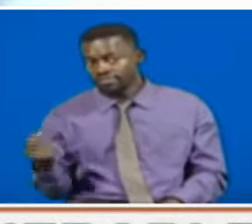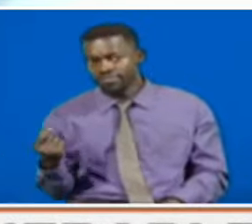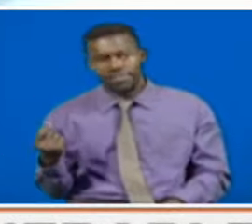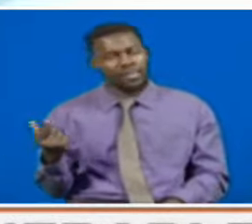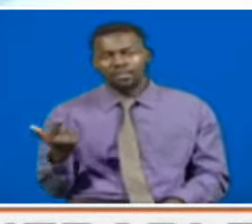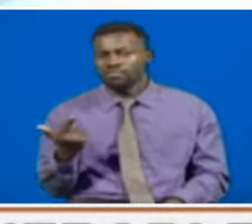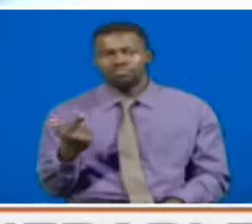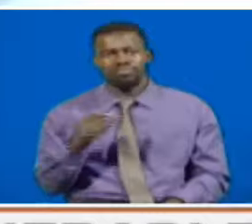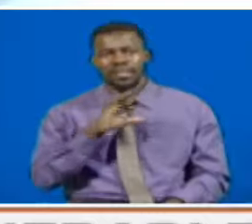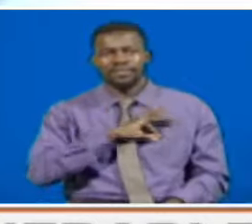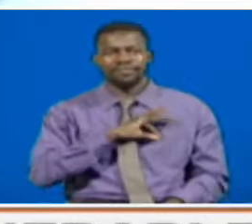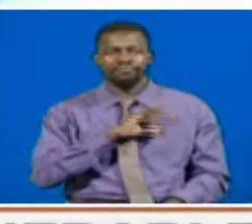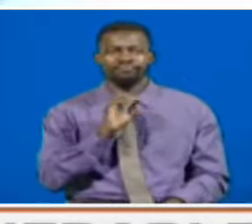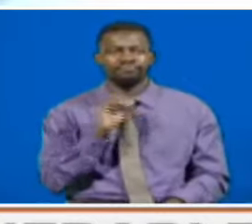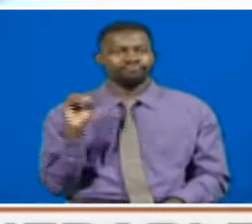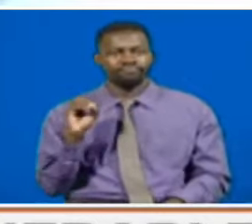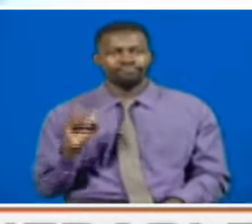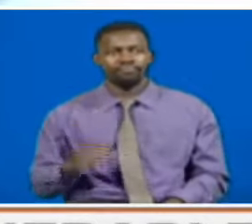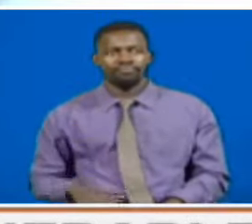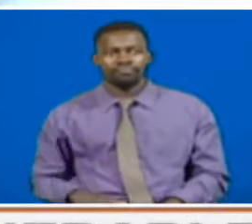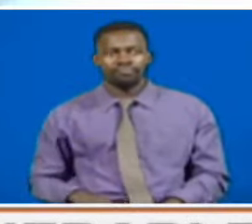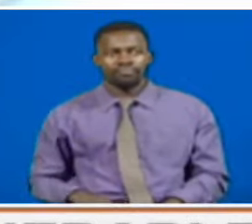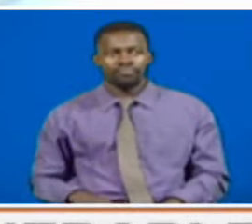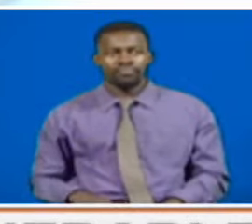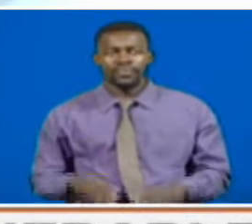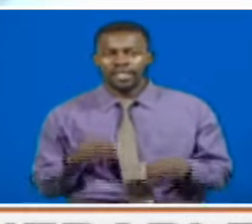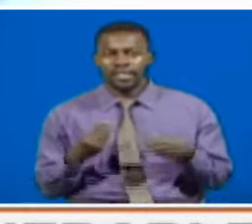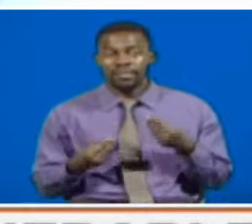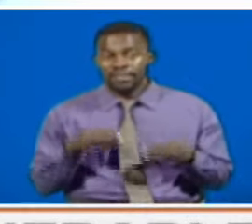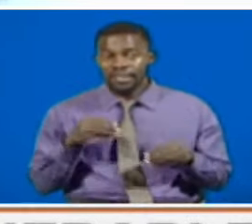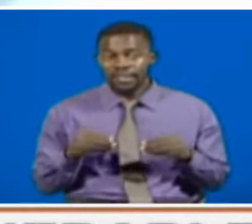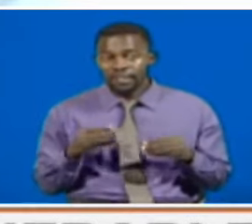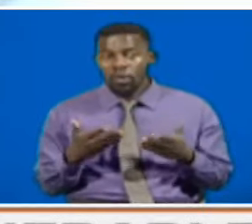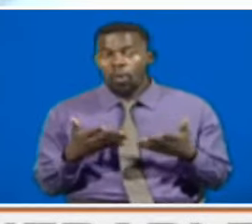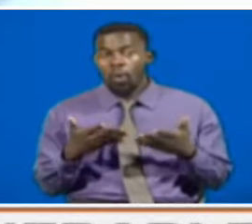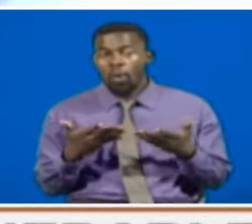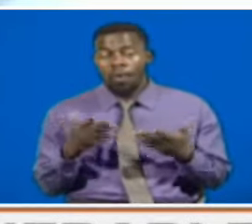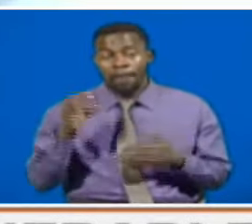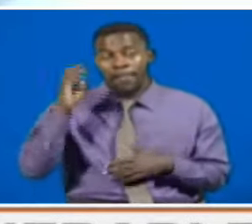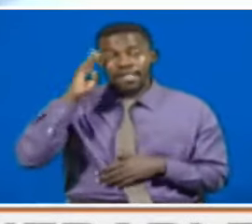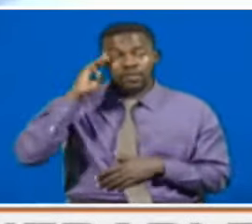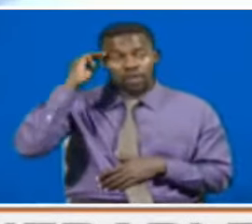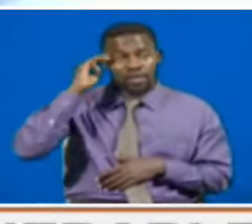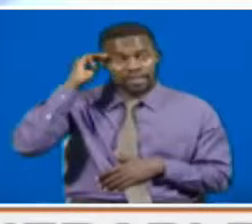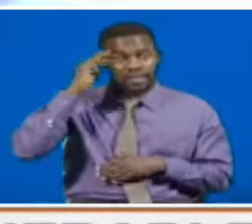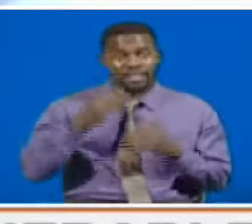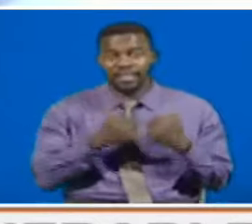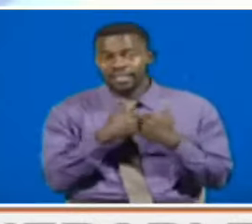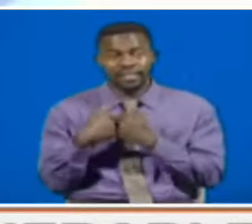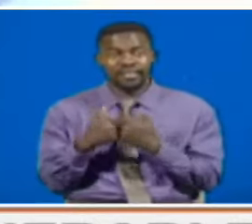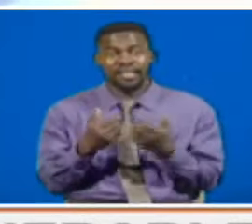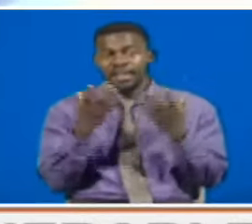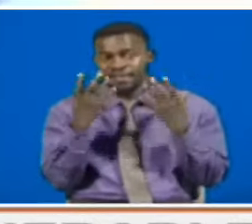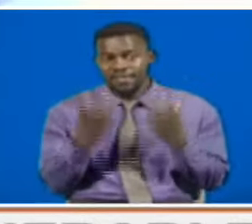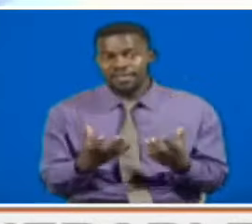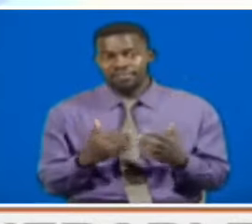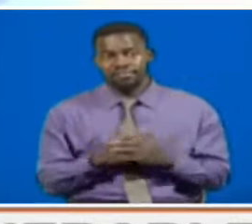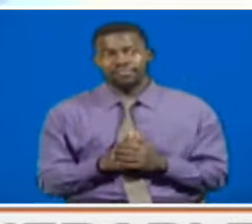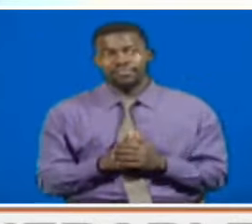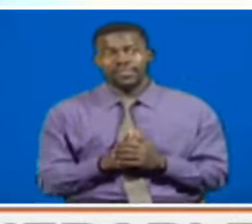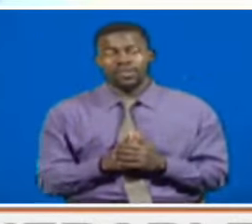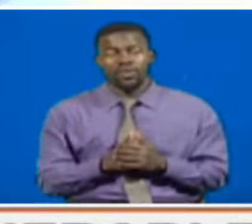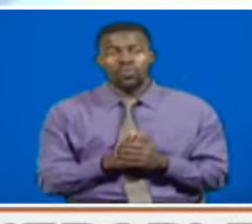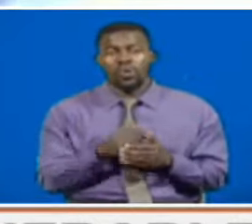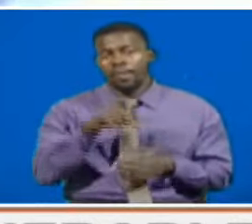disadvantaged. Ama wakienda shuleni wanaambua kuna mental challenges. Hao ndio ambao tunawahudumia na